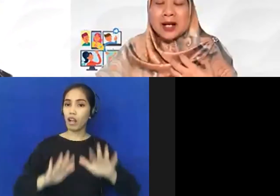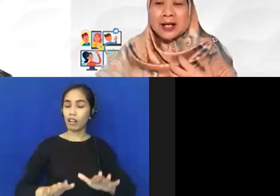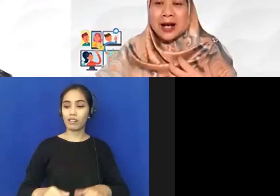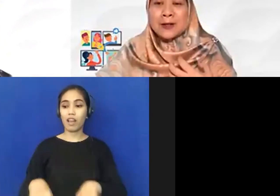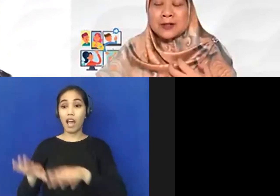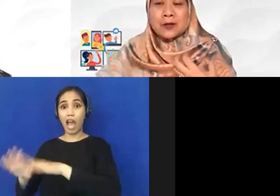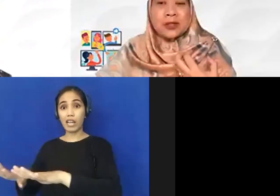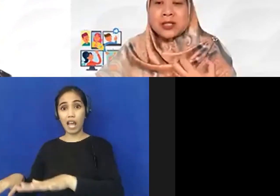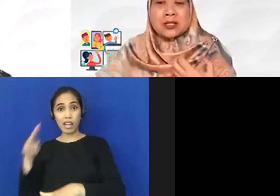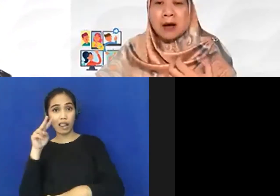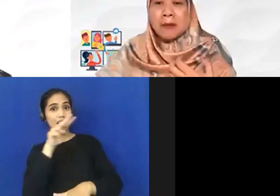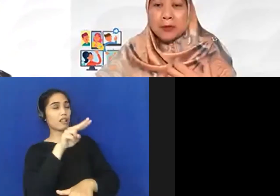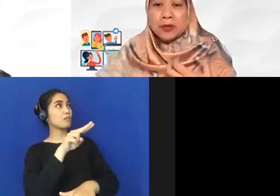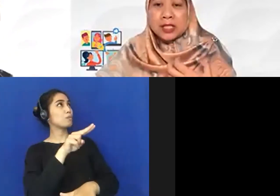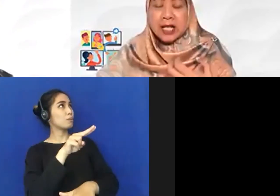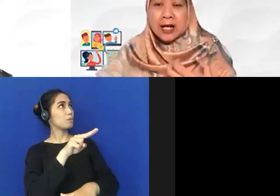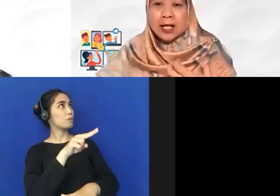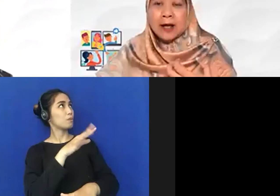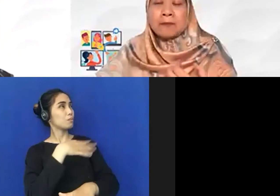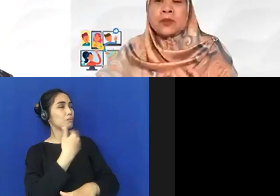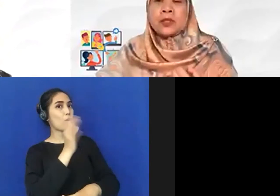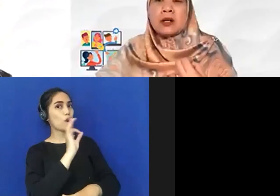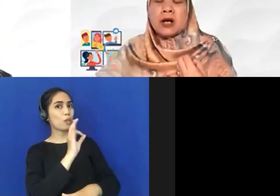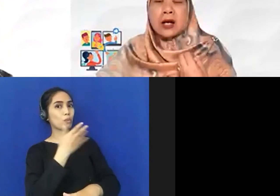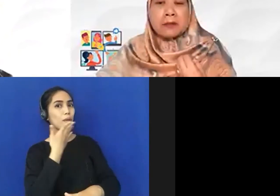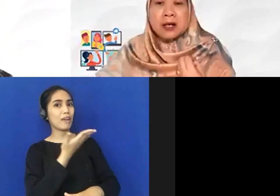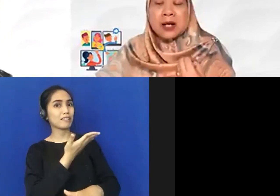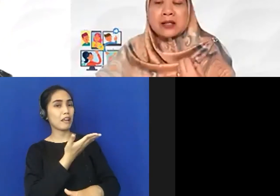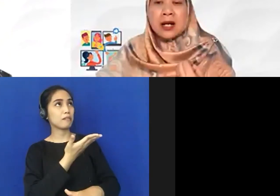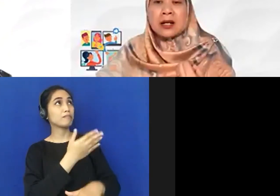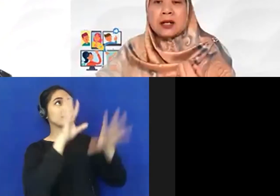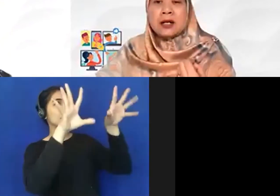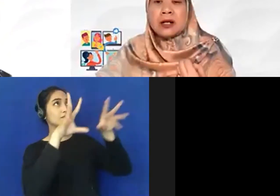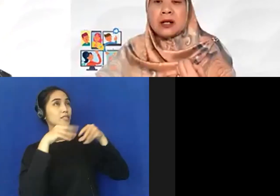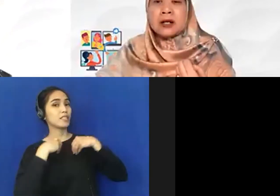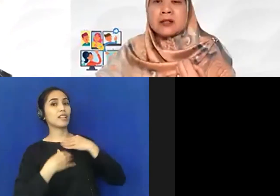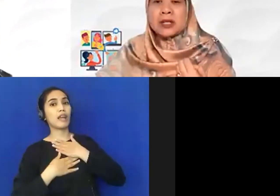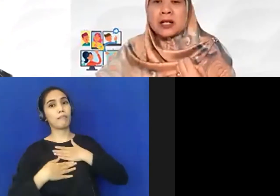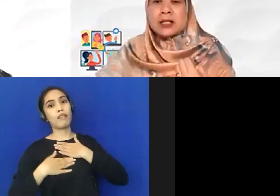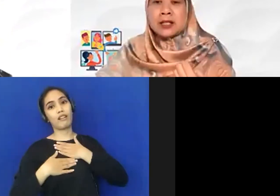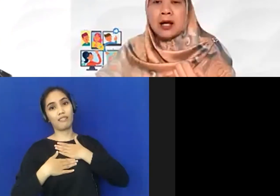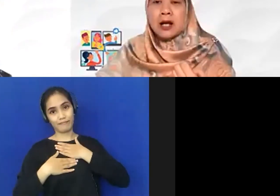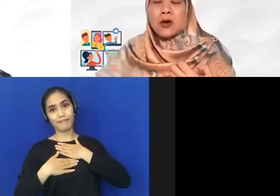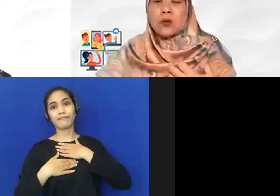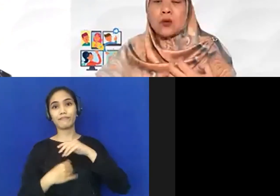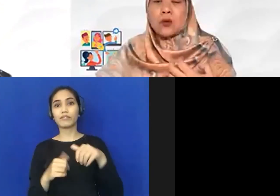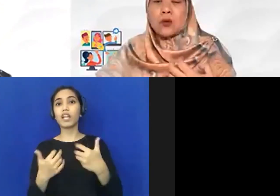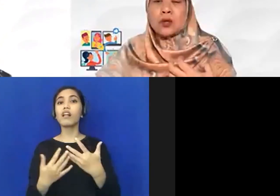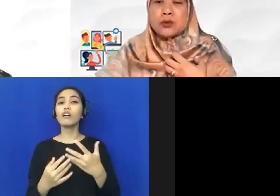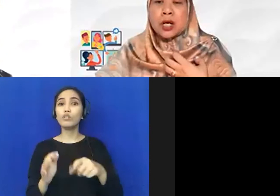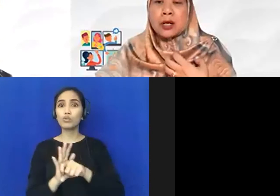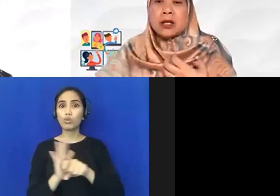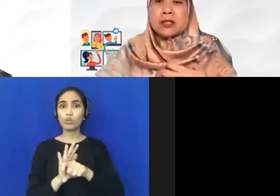bisa merasakan seapapun kondisi anak ya, anak bisa merasakan kecemasan kita. Nah, kalau kita